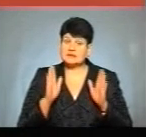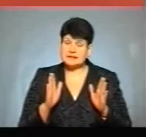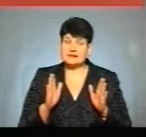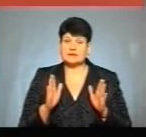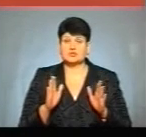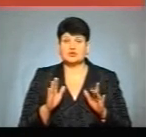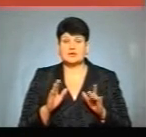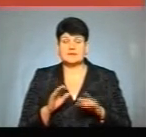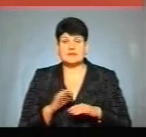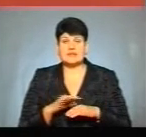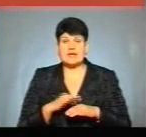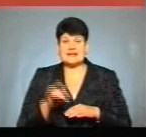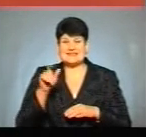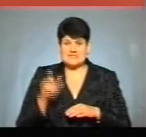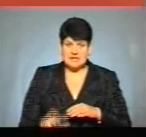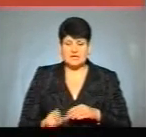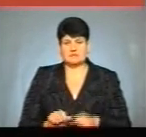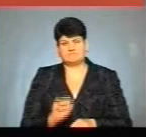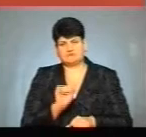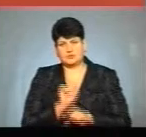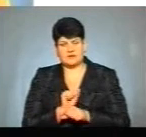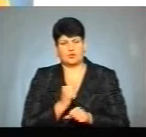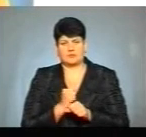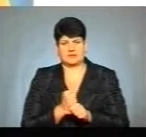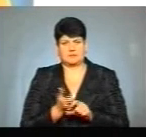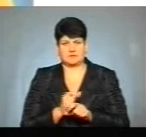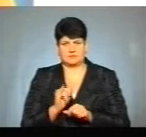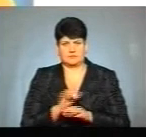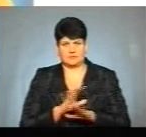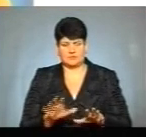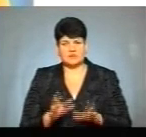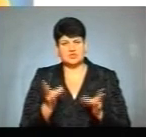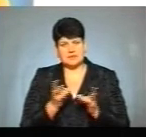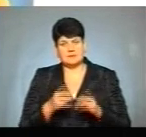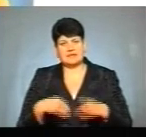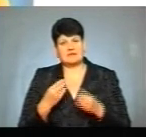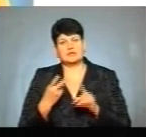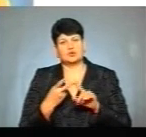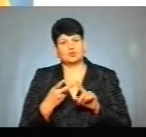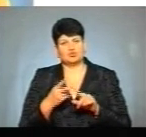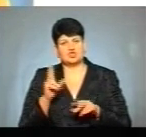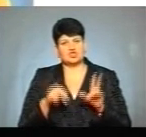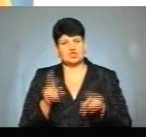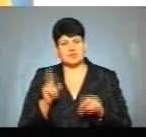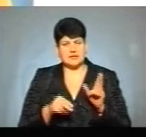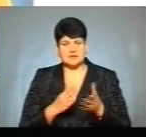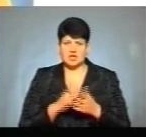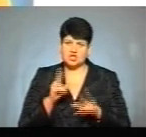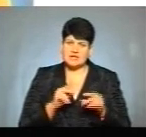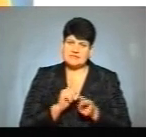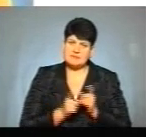насильник перестане вчиняти насильницькі дії стосовно своєї жертви? Чи варто все ж таки давати другий шанс, і чи є шанс змінитися